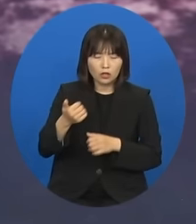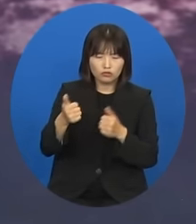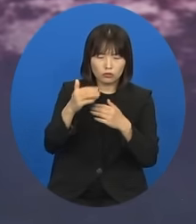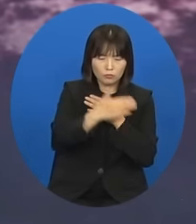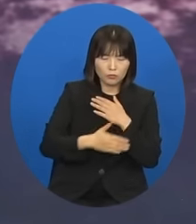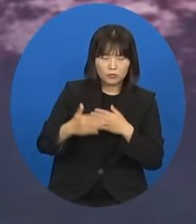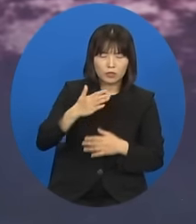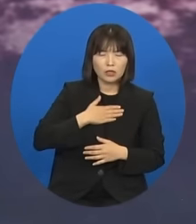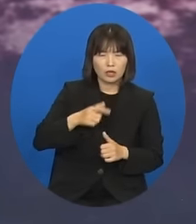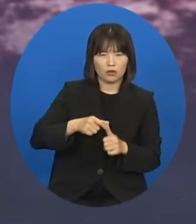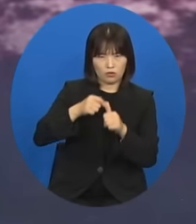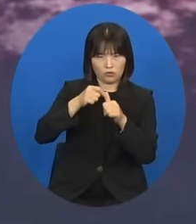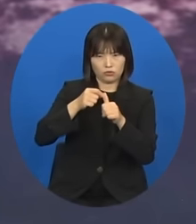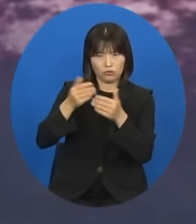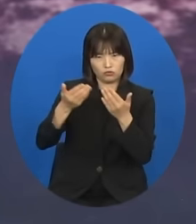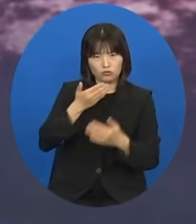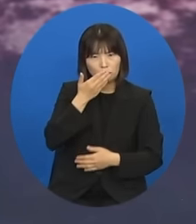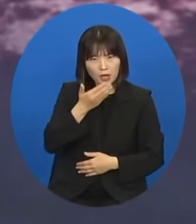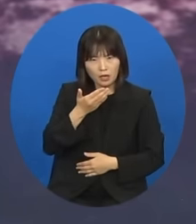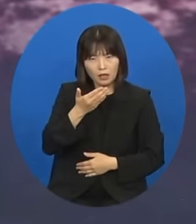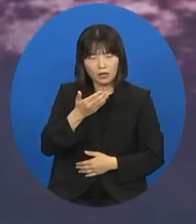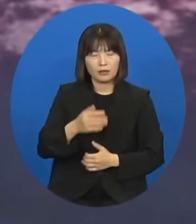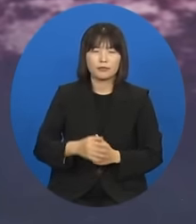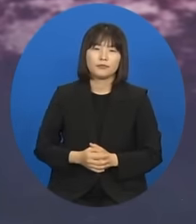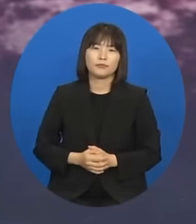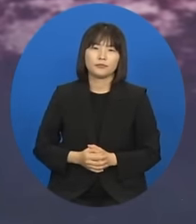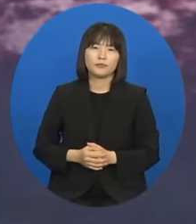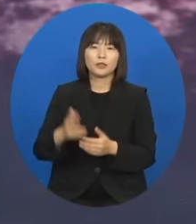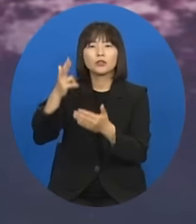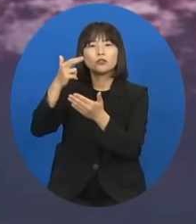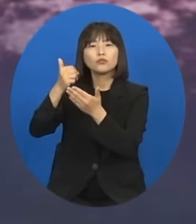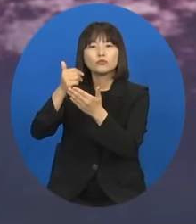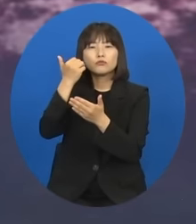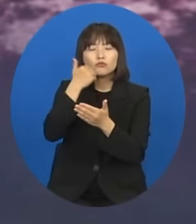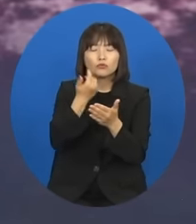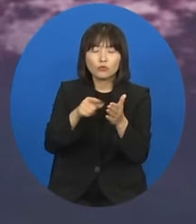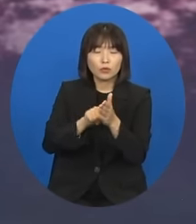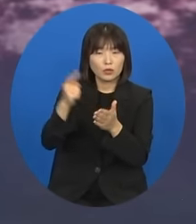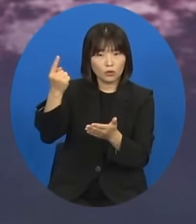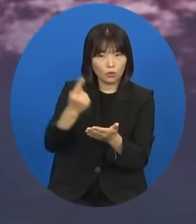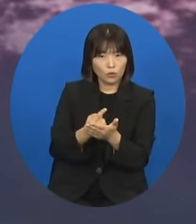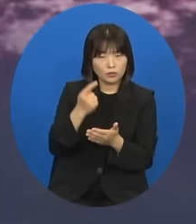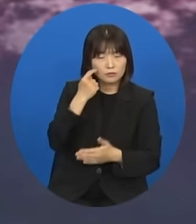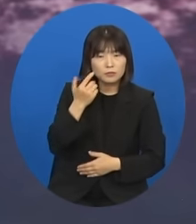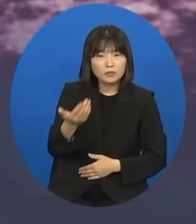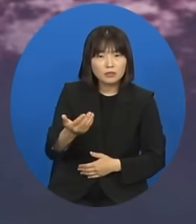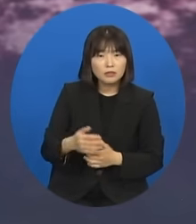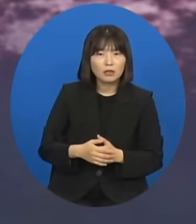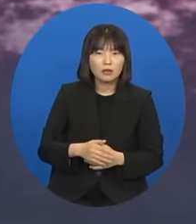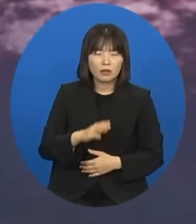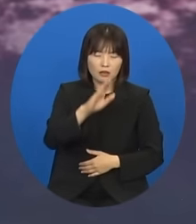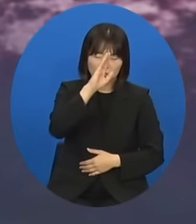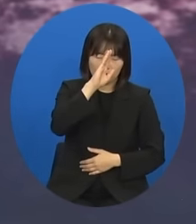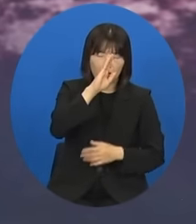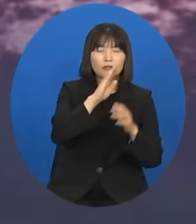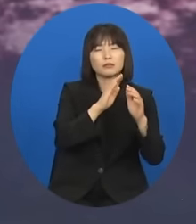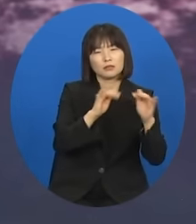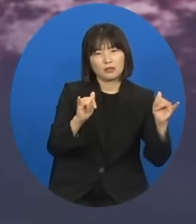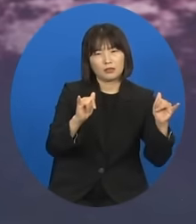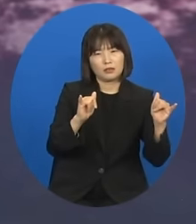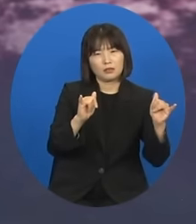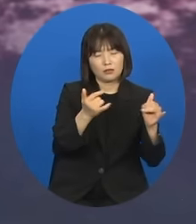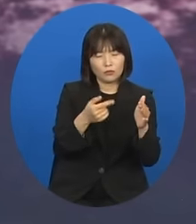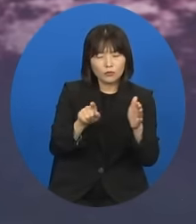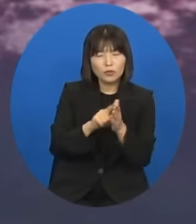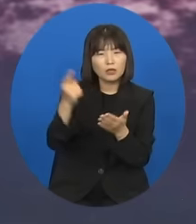주겠습니까 여러분 주님이 누구를 위해 오셨다고 했습니까 병든 자 환자를